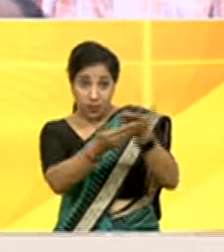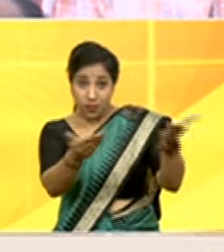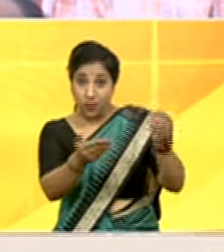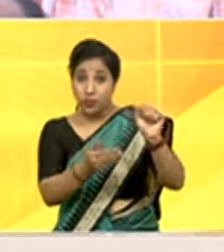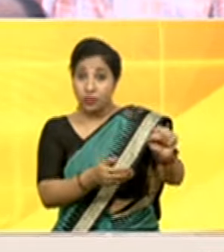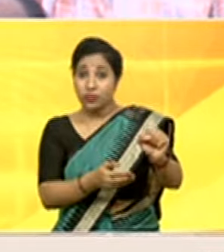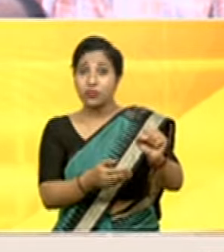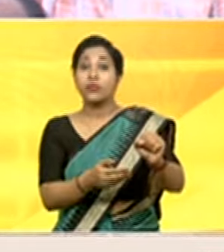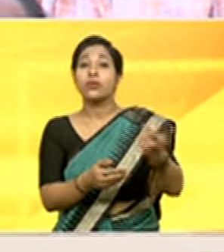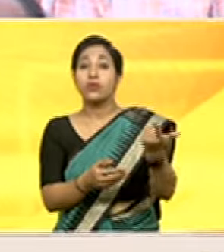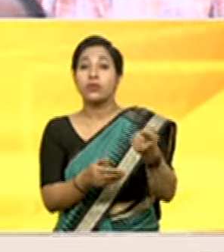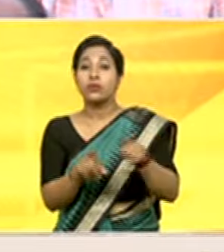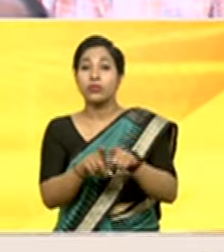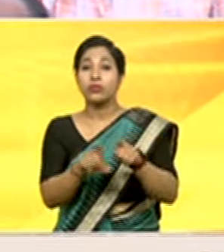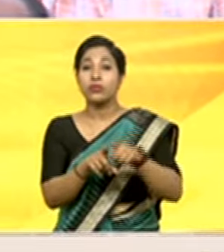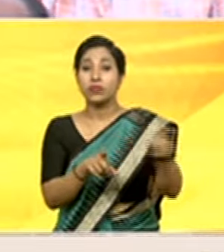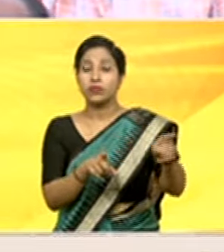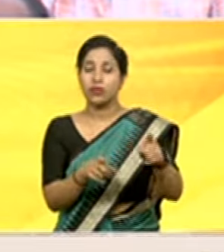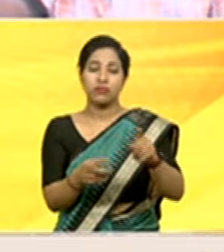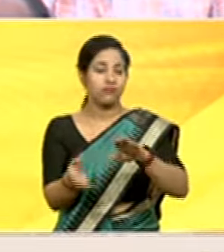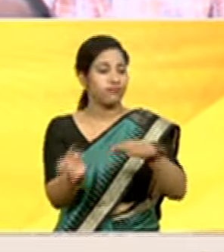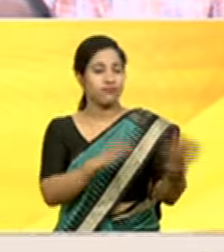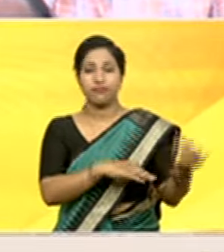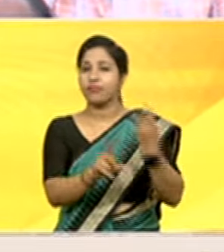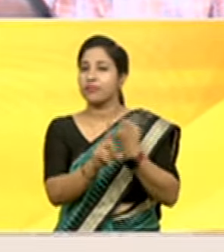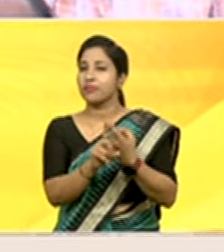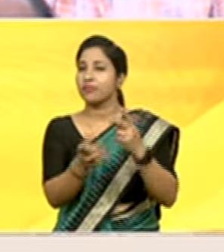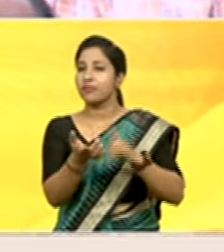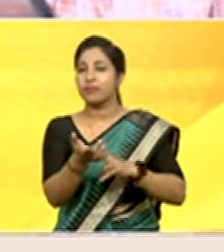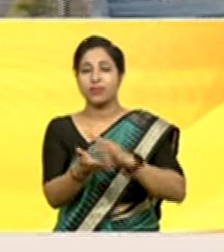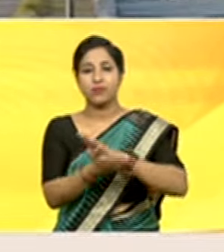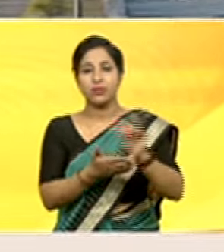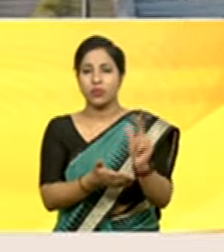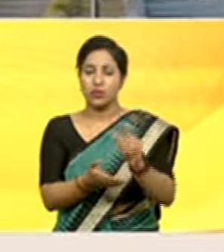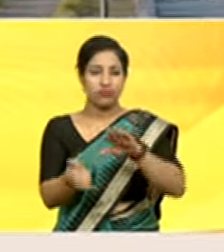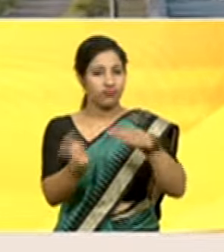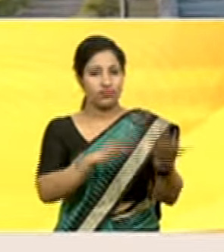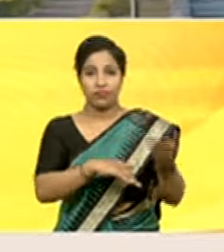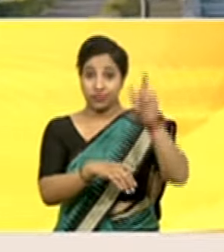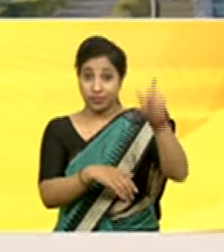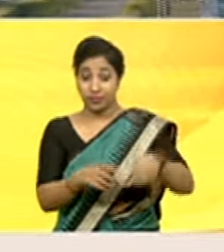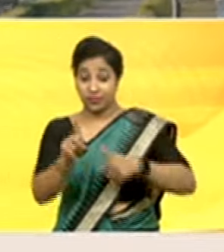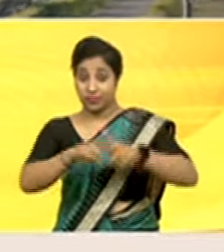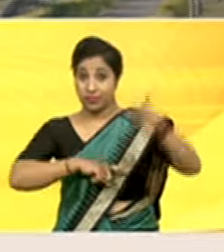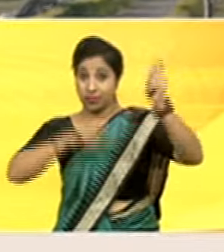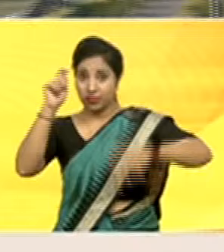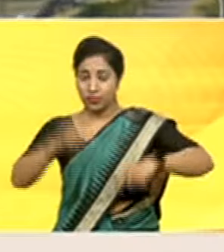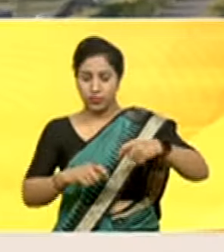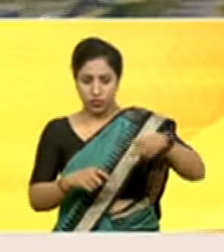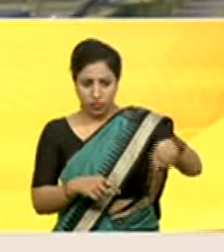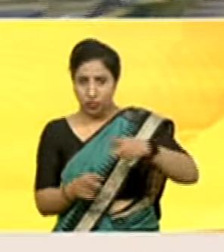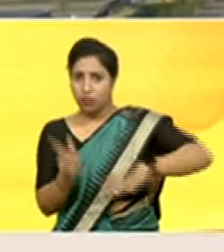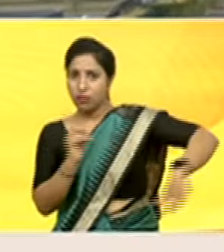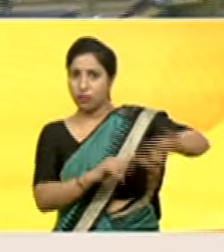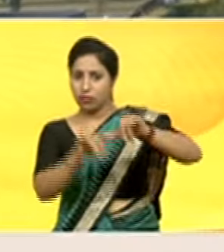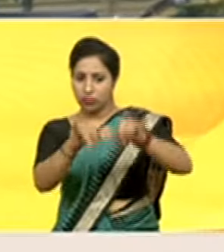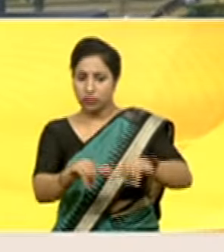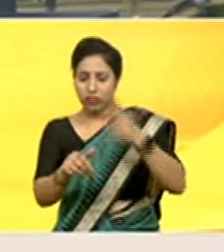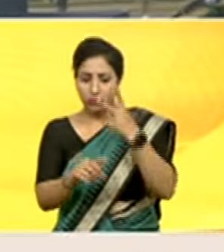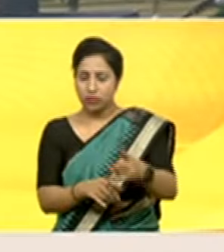और कानूं शहीद हो गए हैं जार्खन की भूमी के इन अमर संभुतों का बलिदान